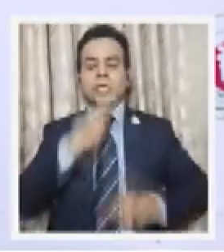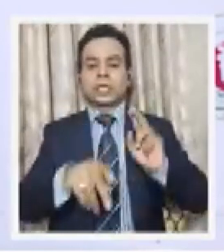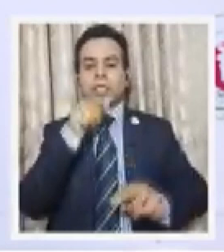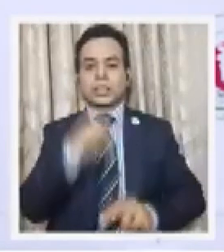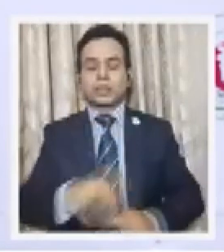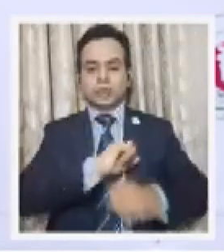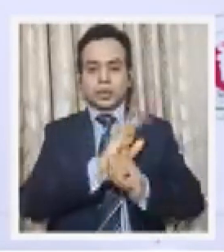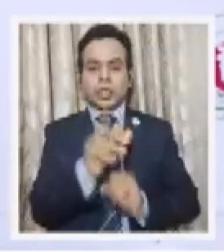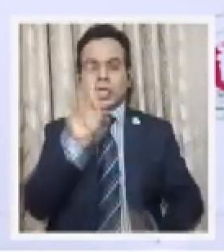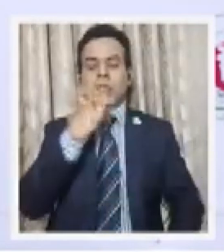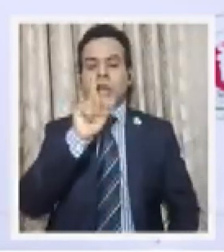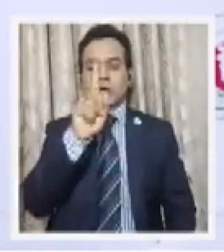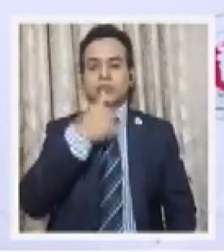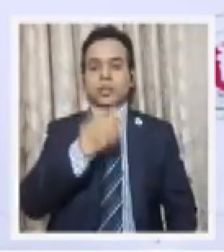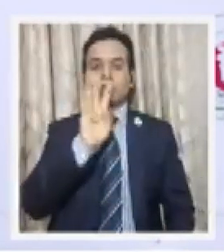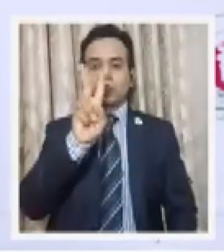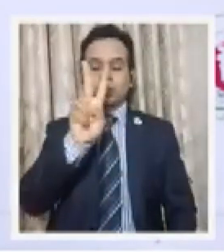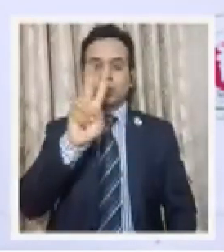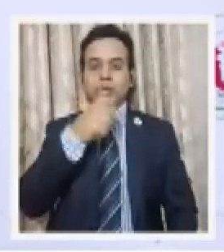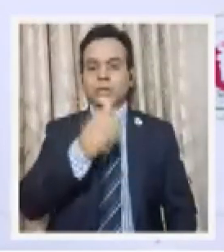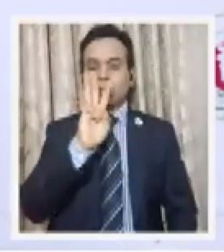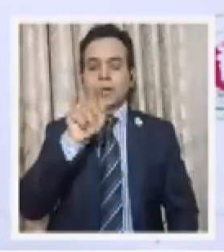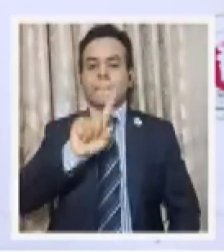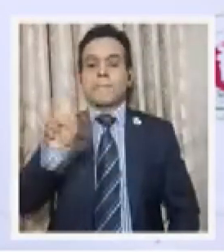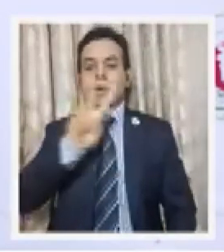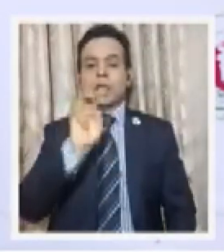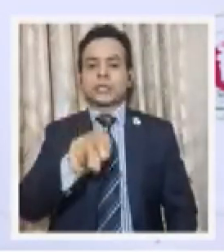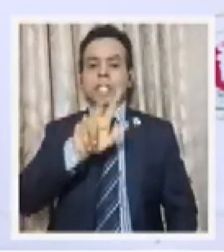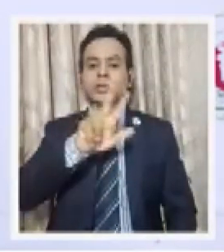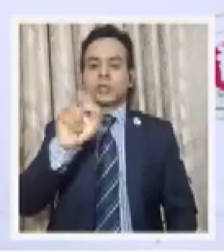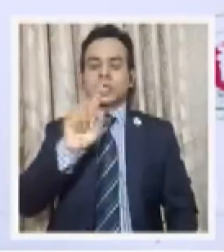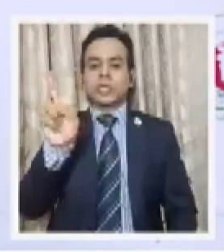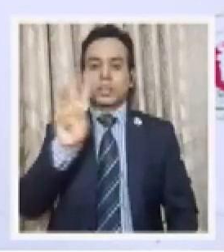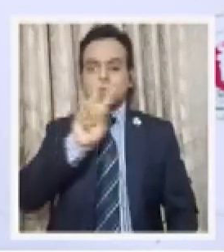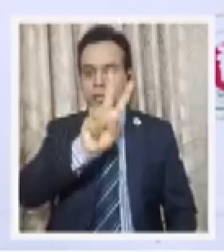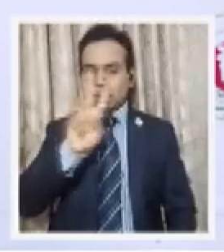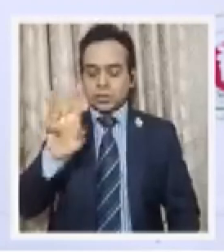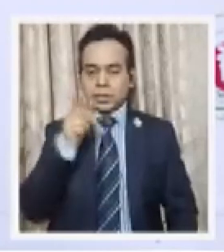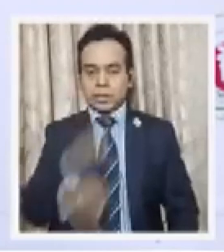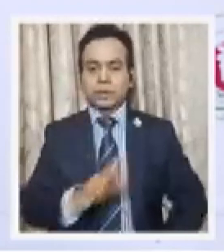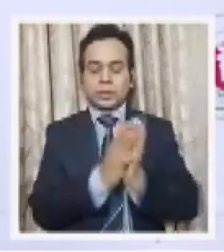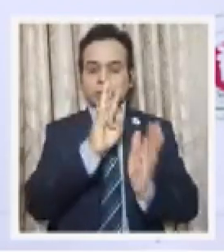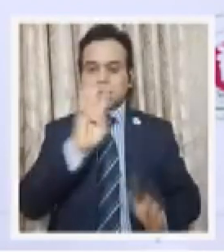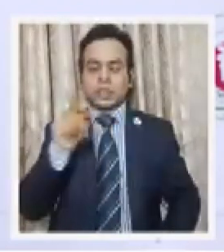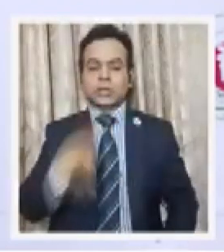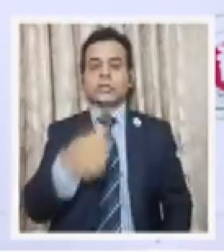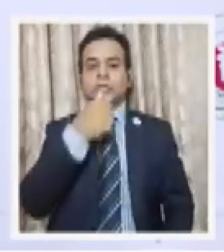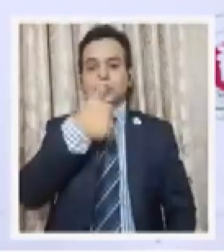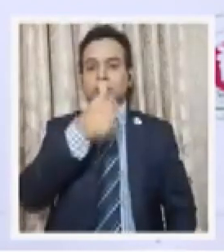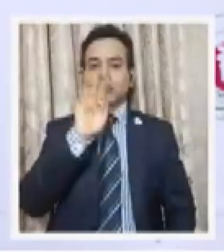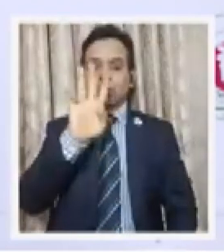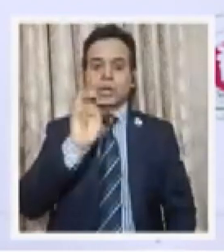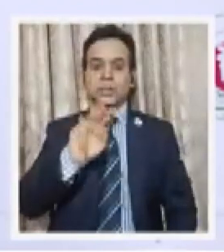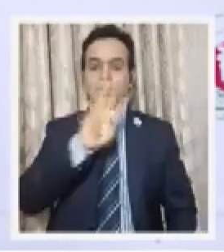টেলিমেডিসিন সেবা 24 ঘন্টায় কোভিড-19 স্বাস্থ্যসেবা গ্রহণ করেছেন 4,686 জন এবং এ পর্যন্ত টেলিমেডিসিন